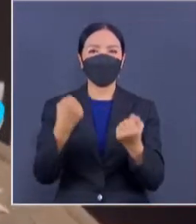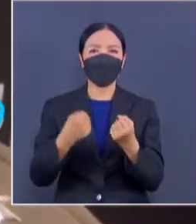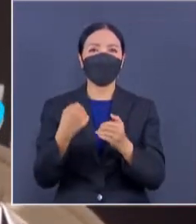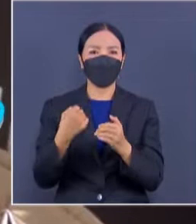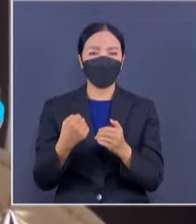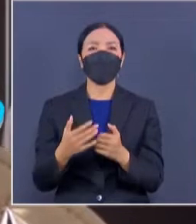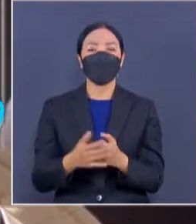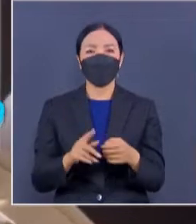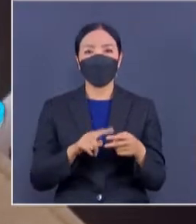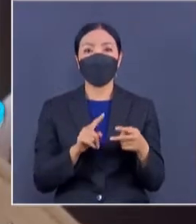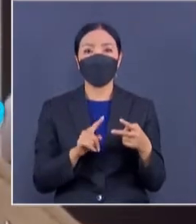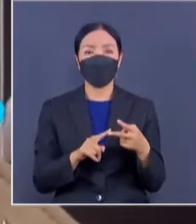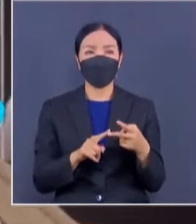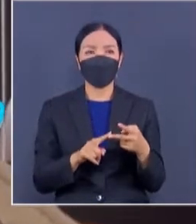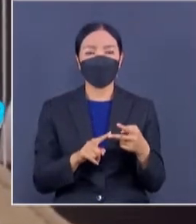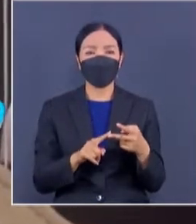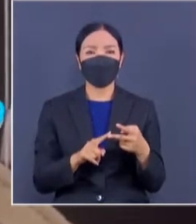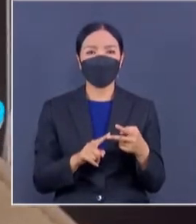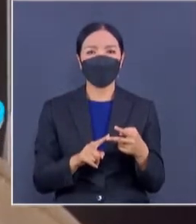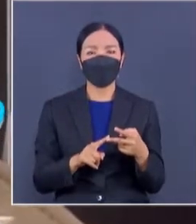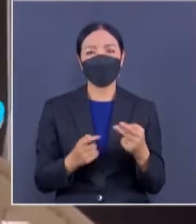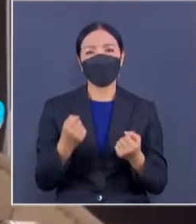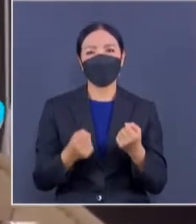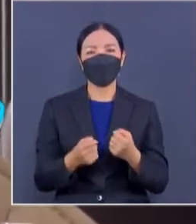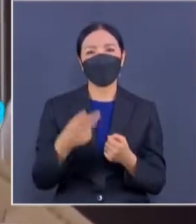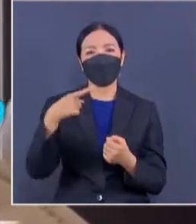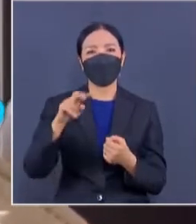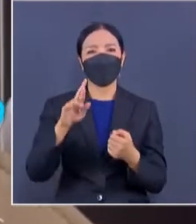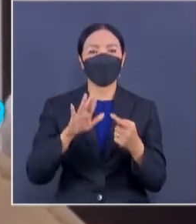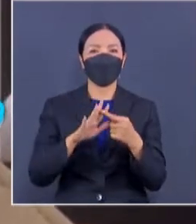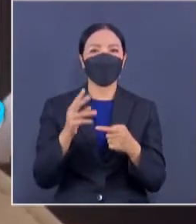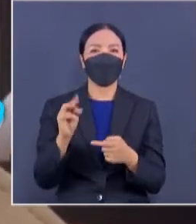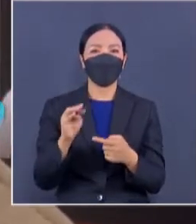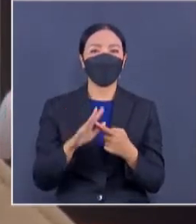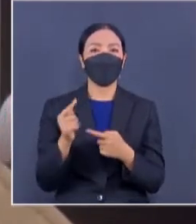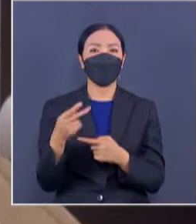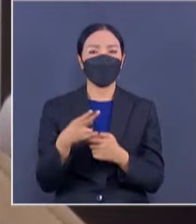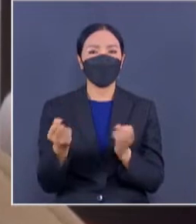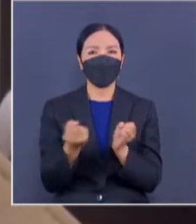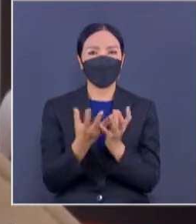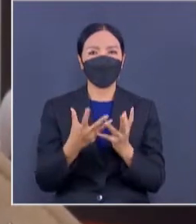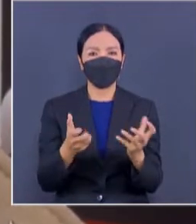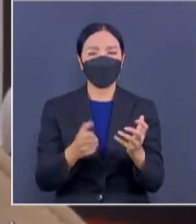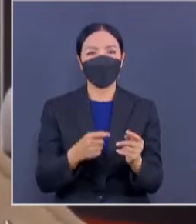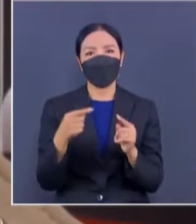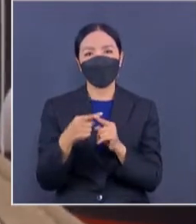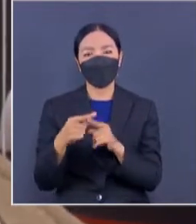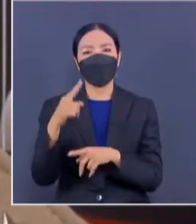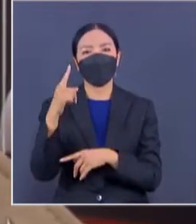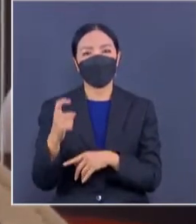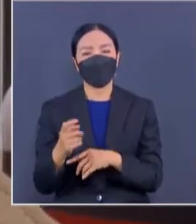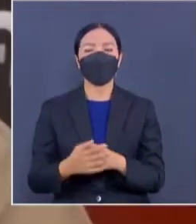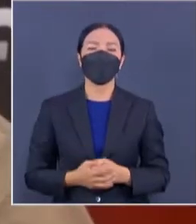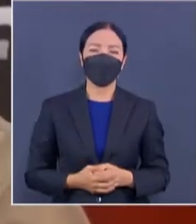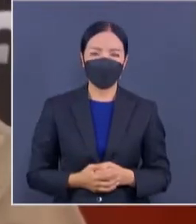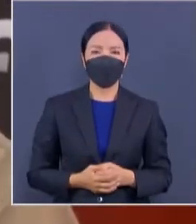โดยรับญาตินะครับแล้วก็ขับขี่รถโดยประมาทเป็นเหตุให้ทรัพย์สินเสียหายมีผู้ได้รับบาดเจ็บและมีผู้เสียชีวิ